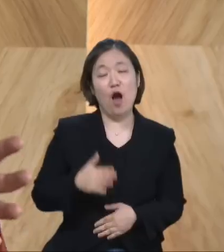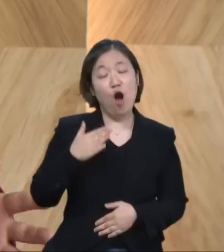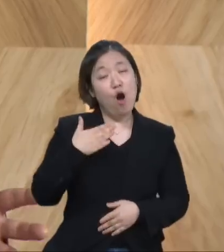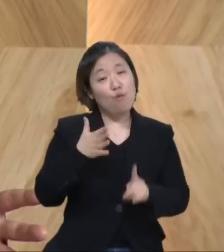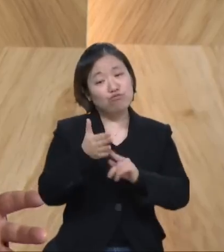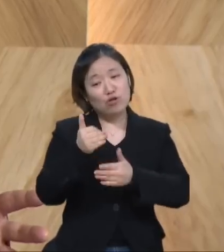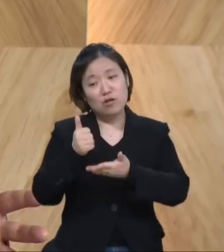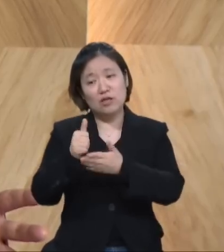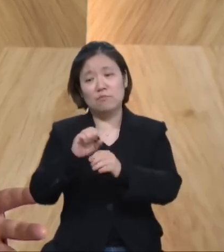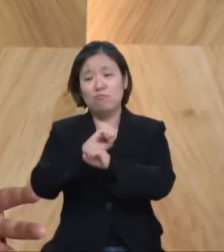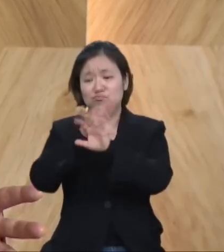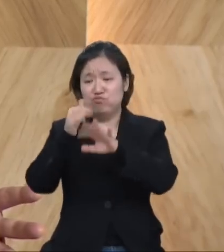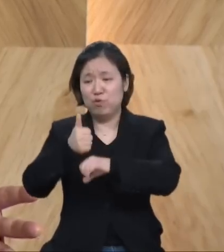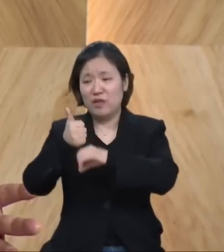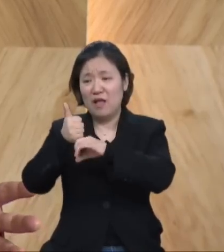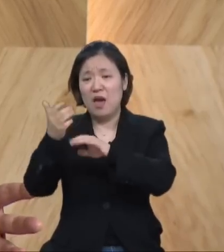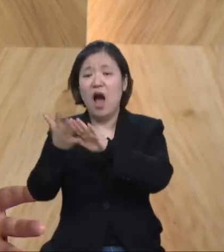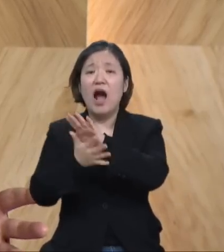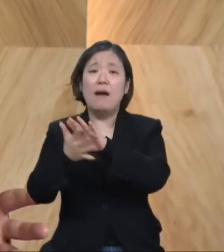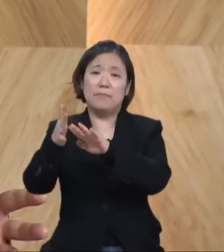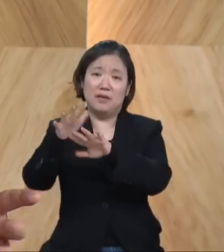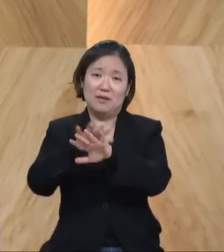불보살님의 가피는